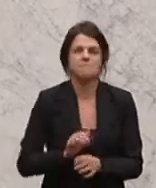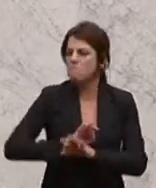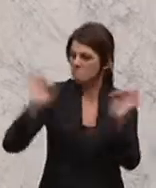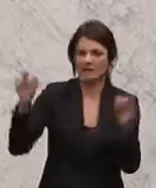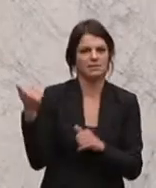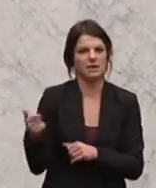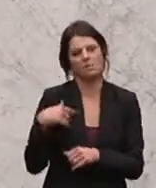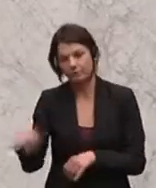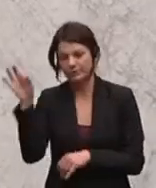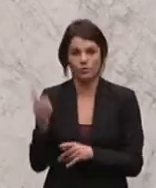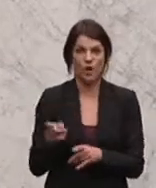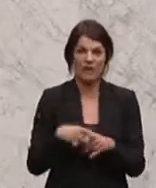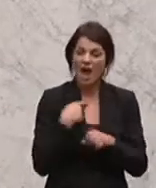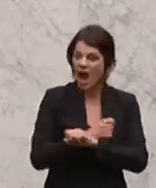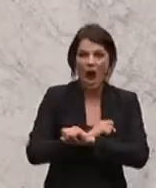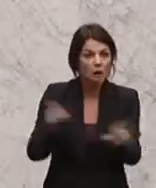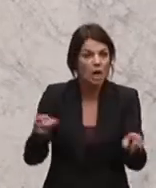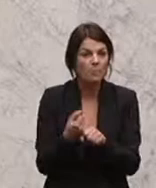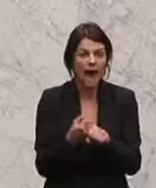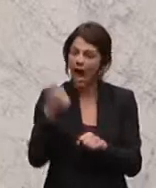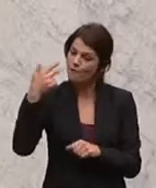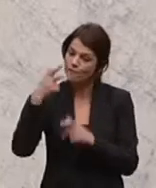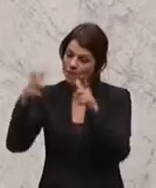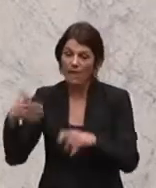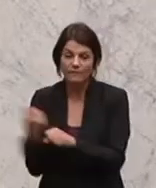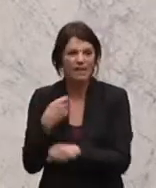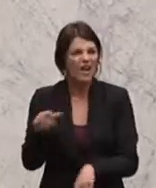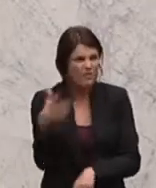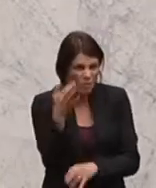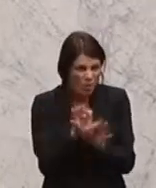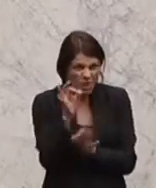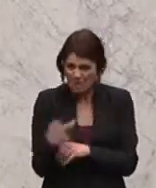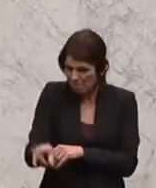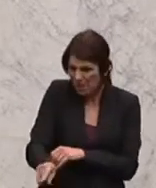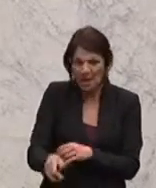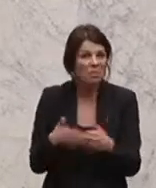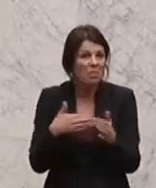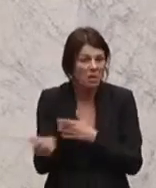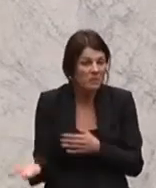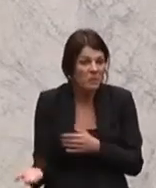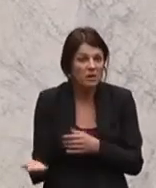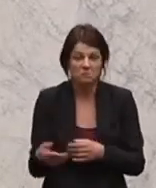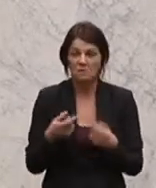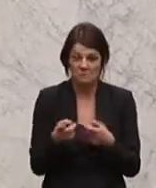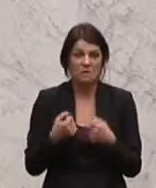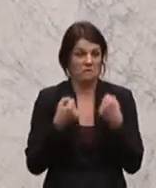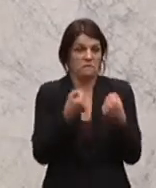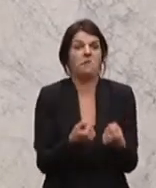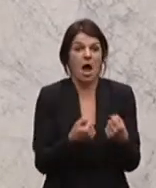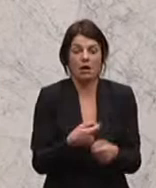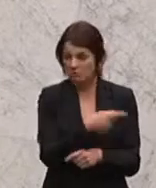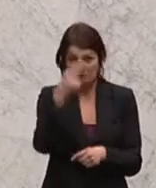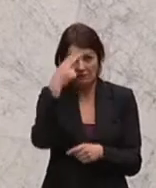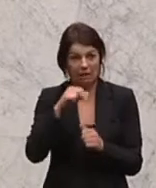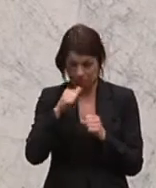der Bestbieter. Und wenn bei einer Ausschreibung ein Unternehmer gewinnt, der zwar 5% billiger war, aber dafür der Fahrer nicht einmal